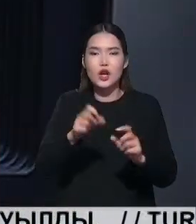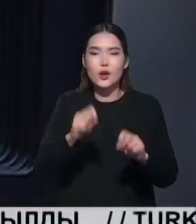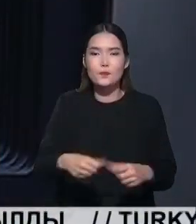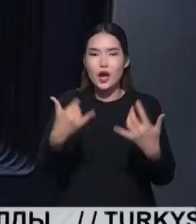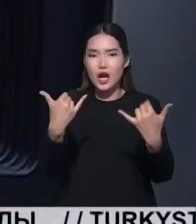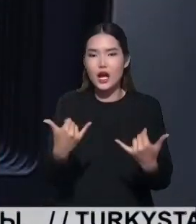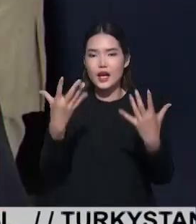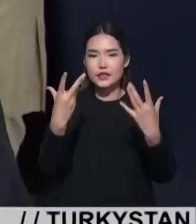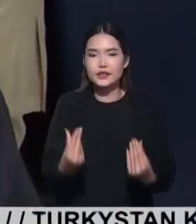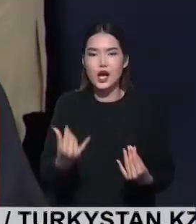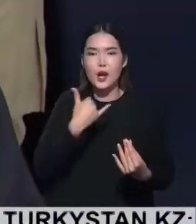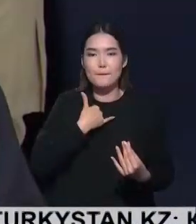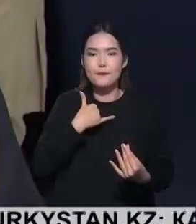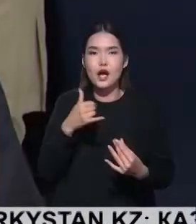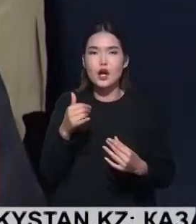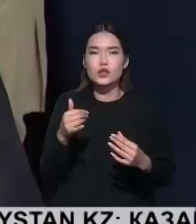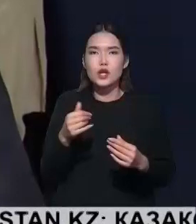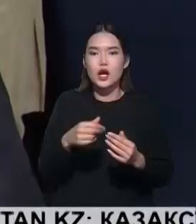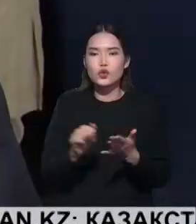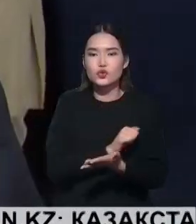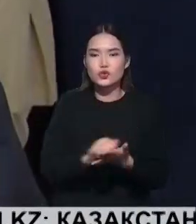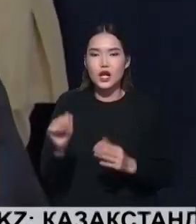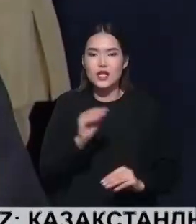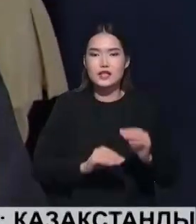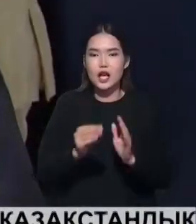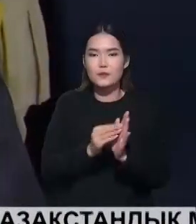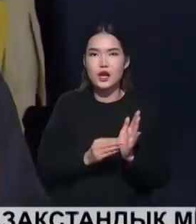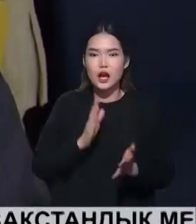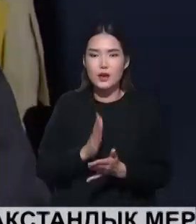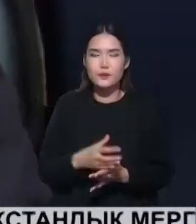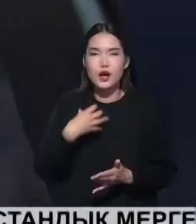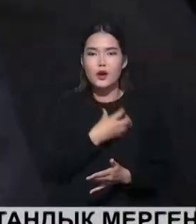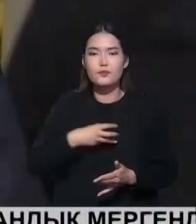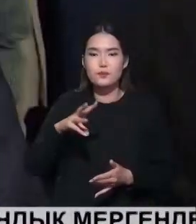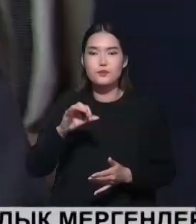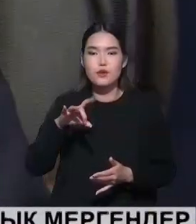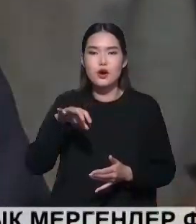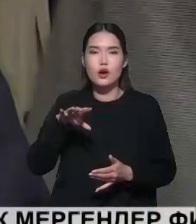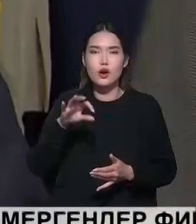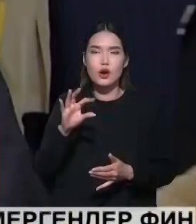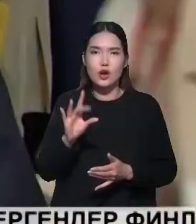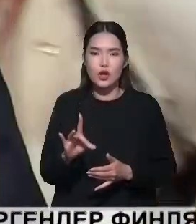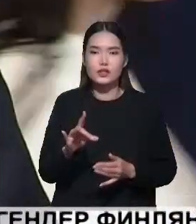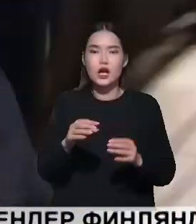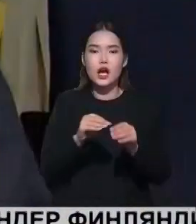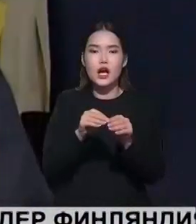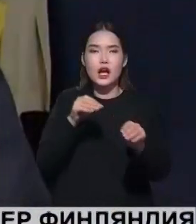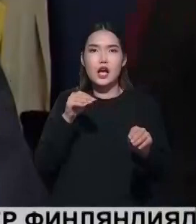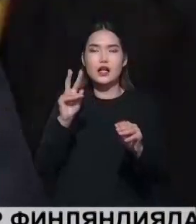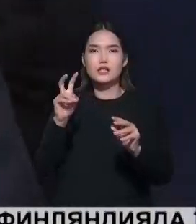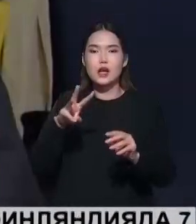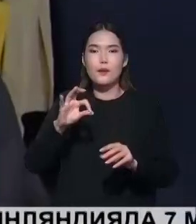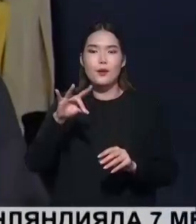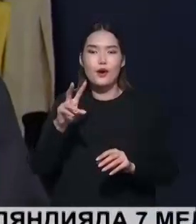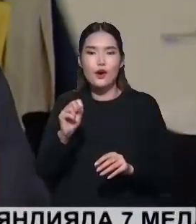біз цехтар салып жатырық. Сол жерде Hyundai Porter деген малотоннажный коммерциялық автокөліктің шанақты дәнекерлеу